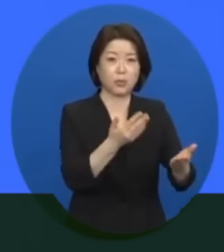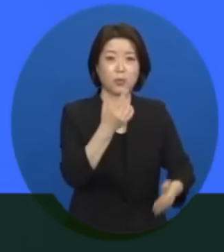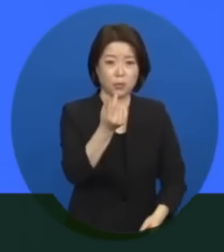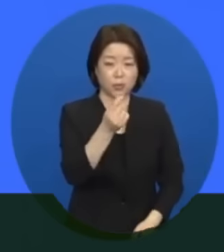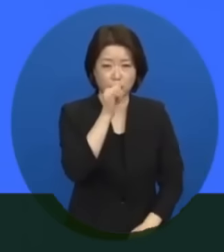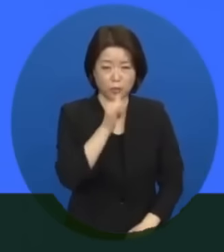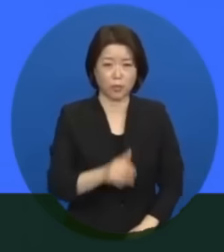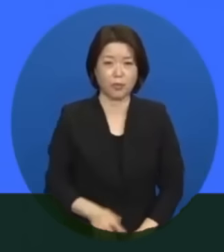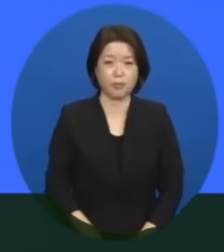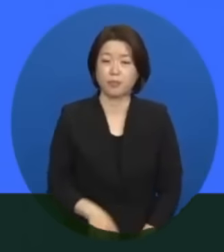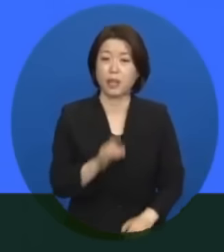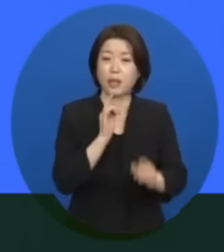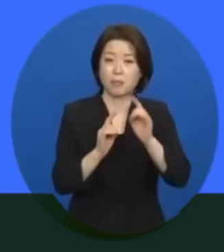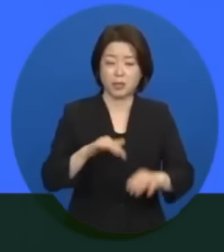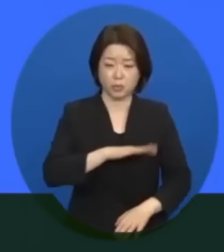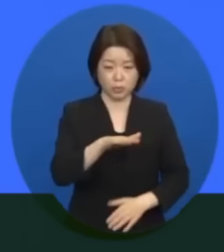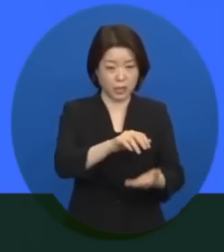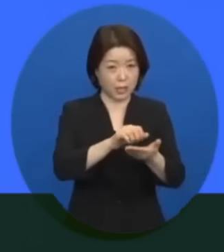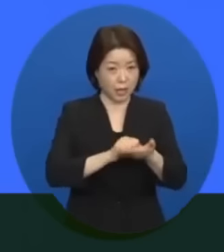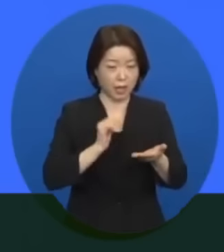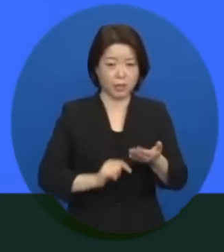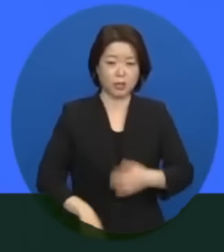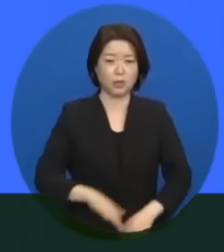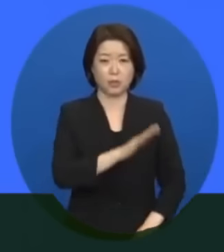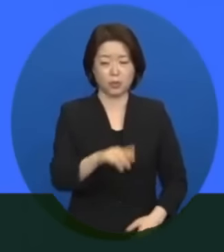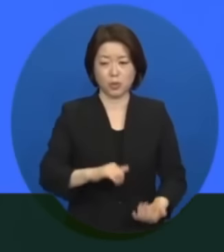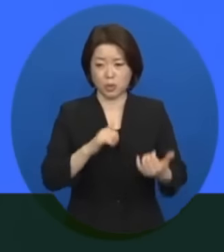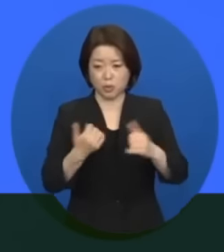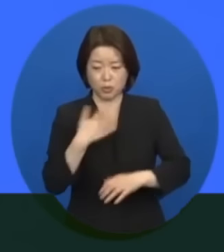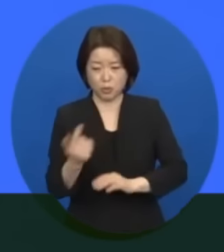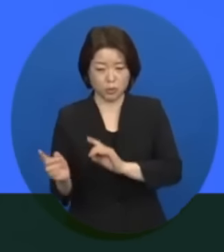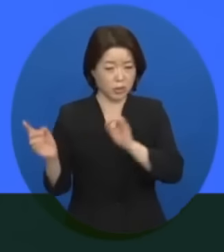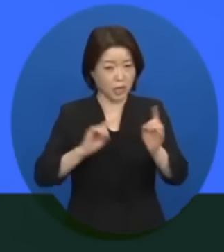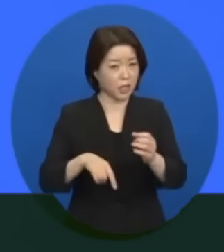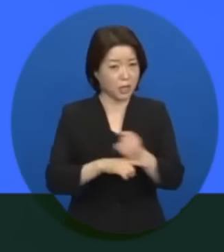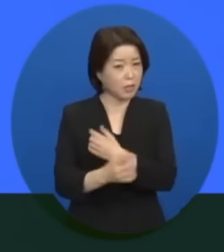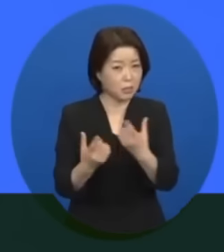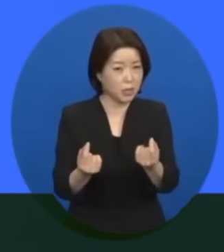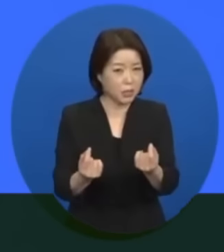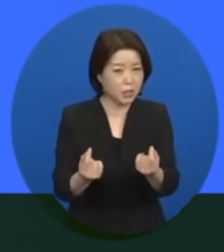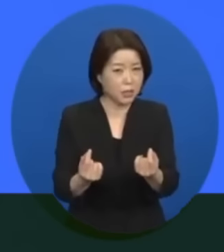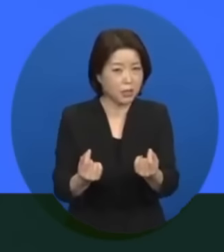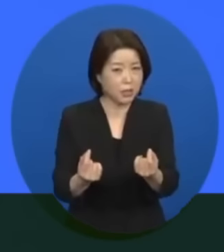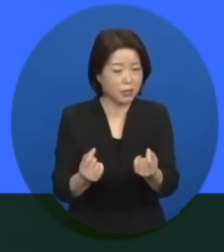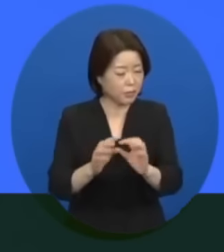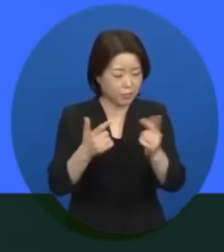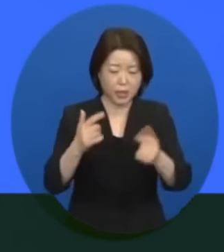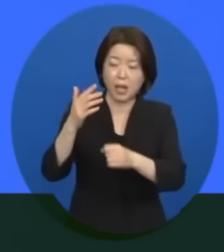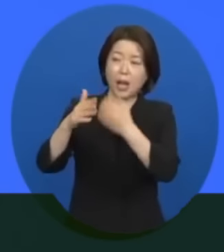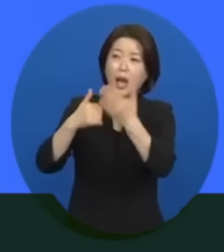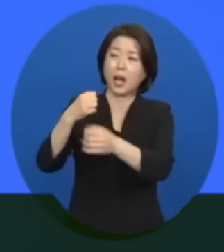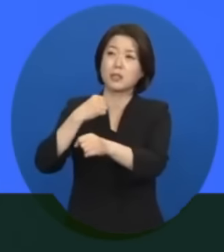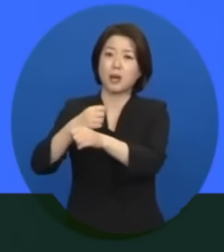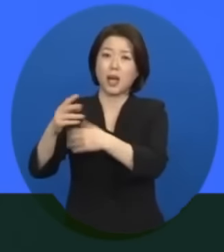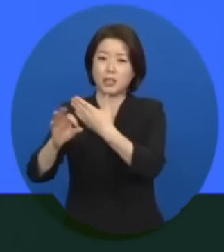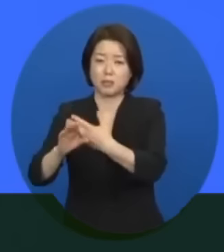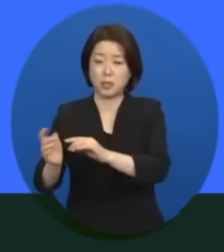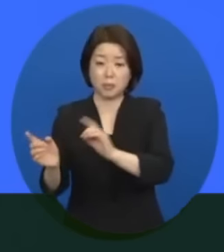말씀이 우리에게 적용한다면 우리도 죽은 자를 육신적으로 다 살린다는 뜻입니까 하나님이 하시면 살릴 수가